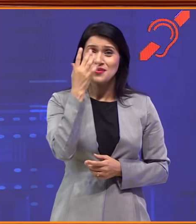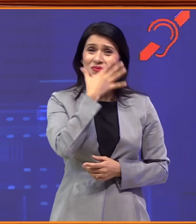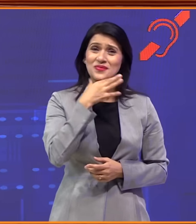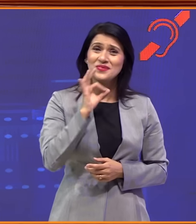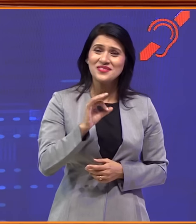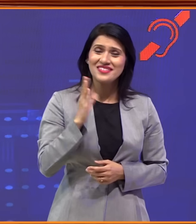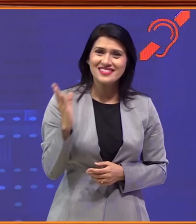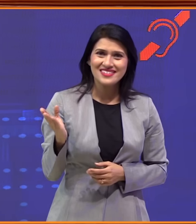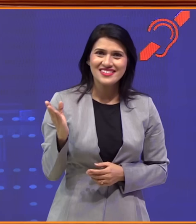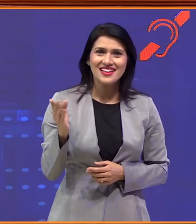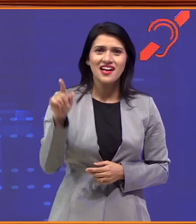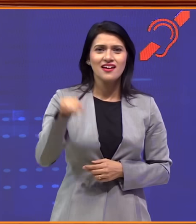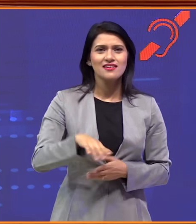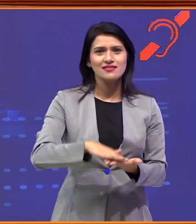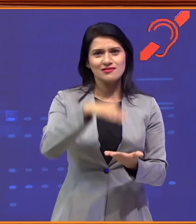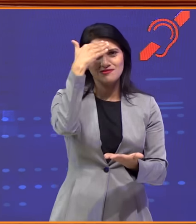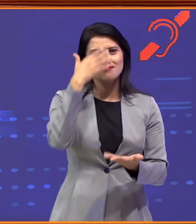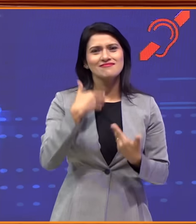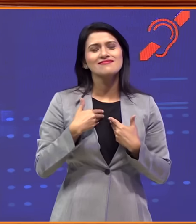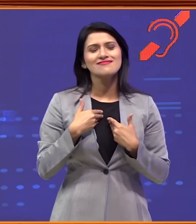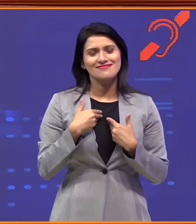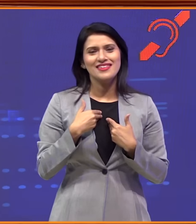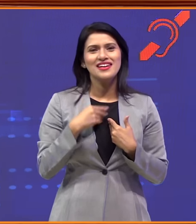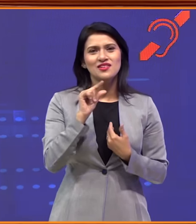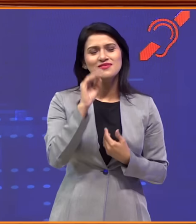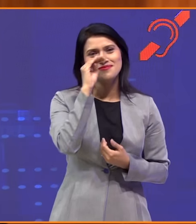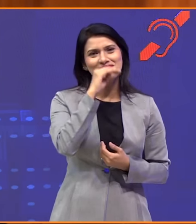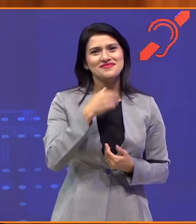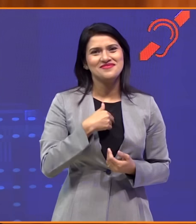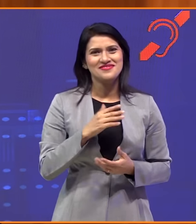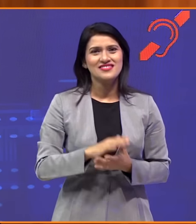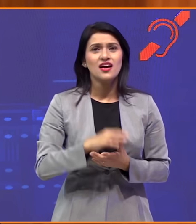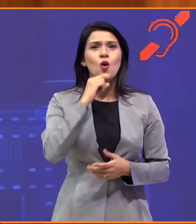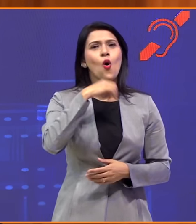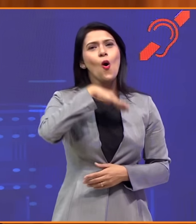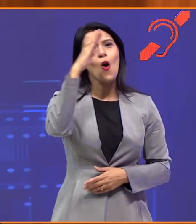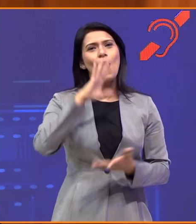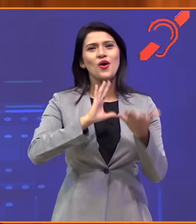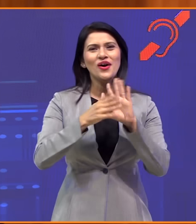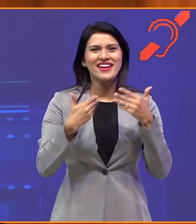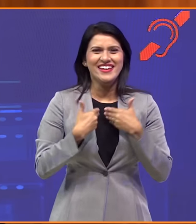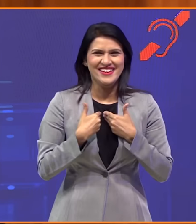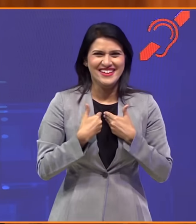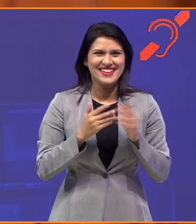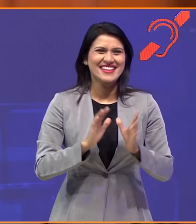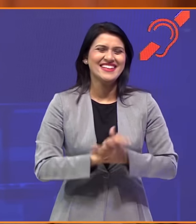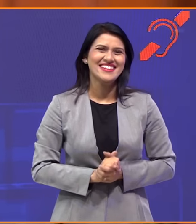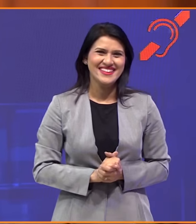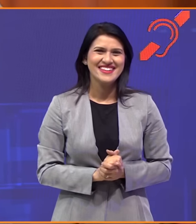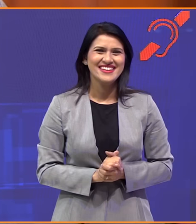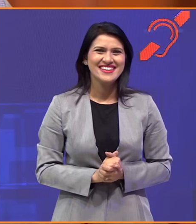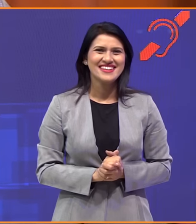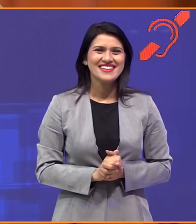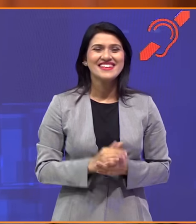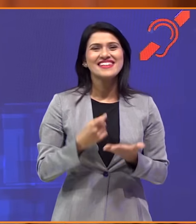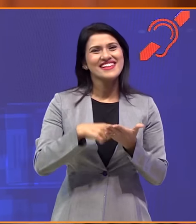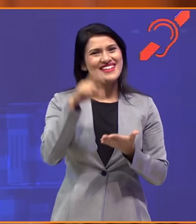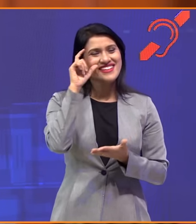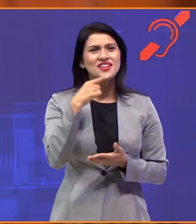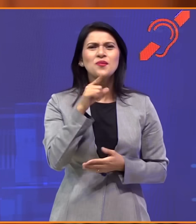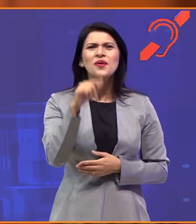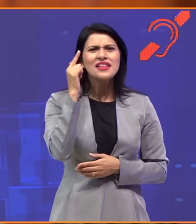हीरोइन है वो आक के पैर छू रही है आपके तो पहले ही आप बुजुर्ग वार हो गए अभी कोई ऐसी चीज है जिससे